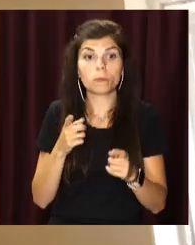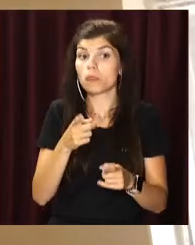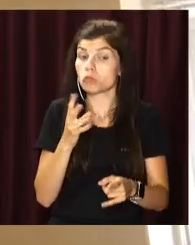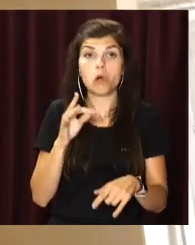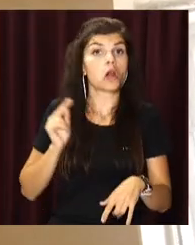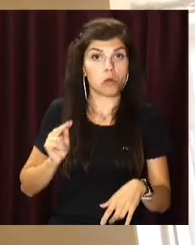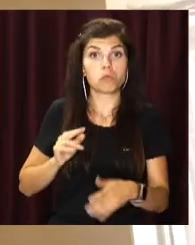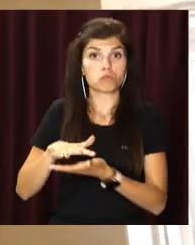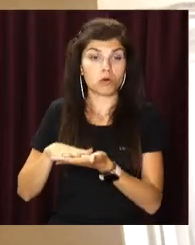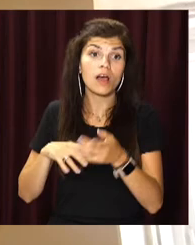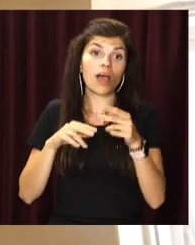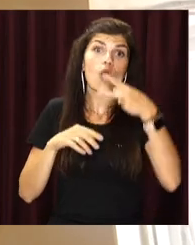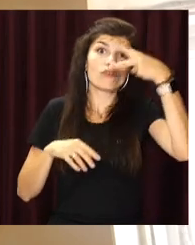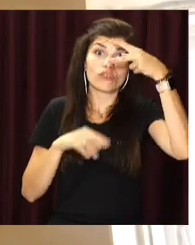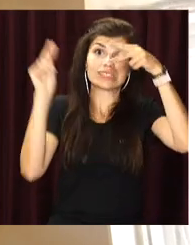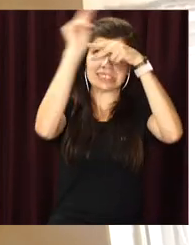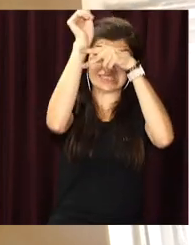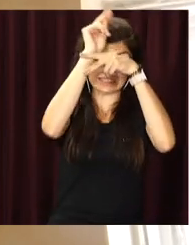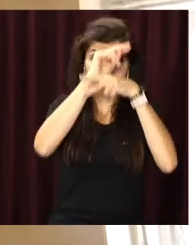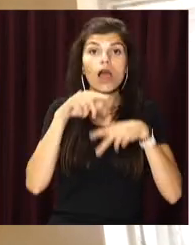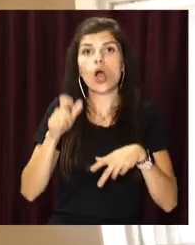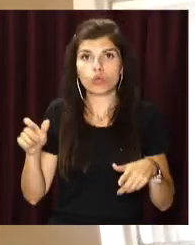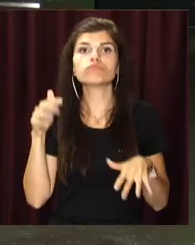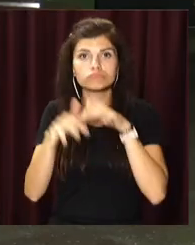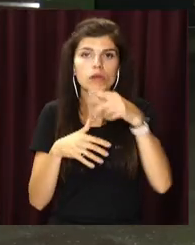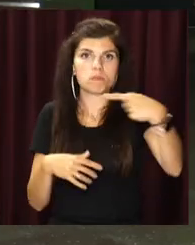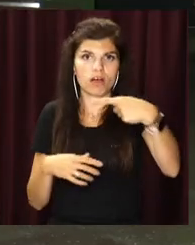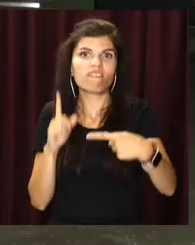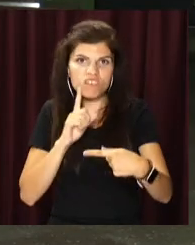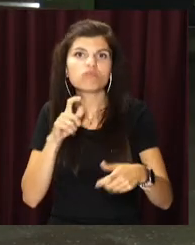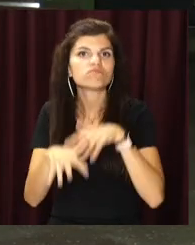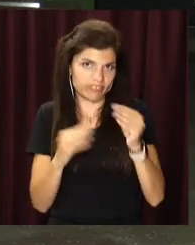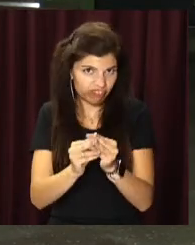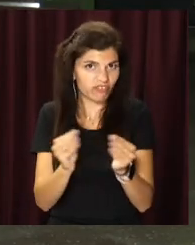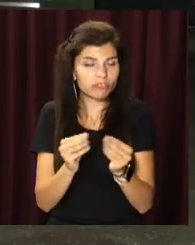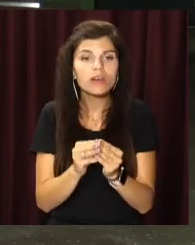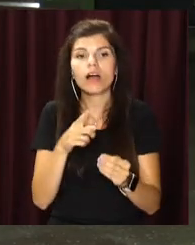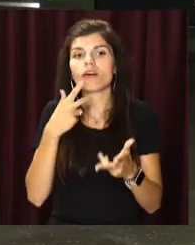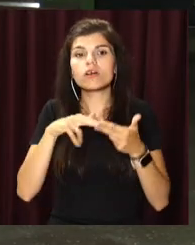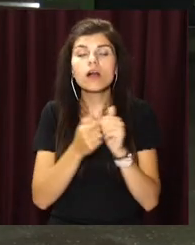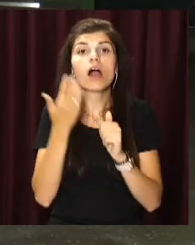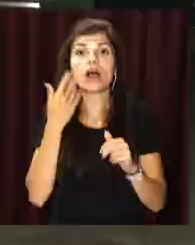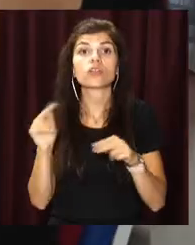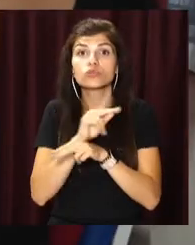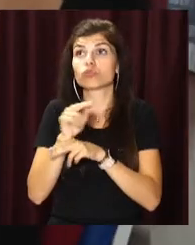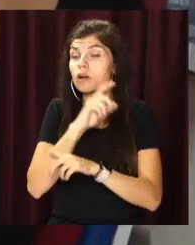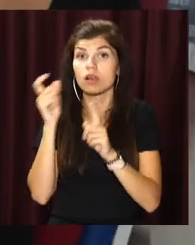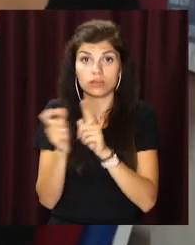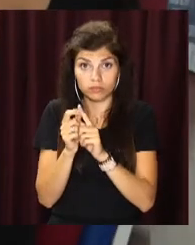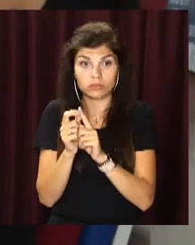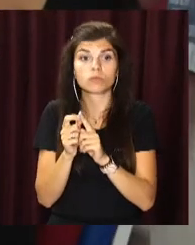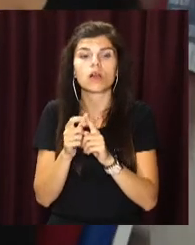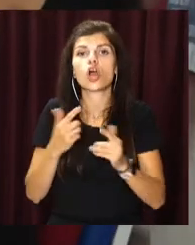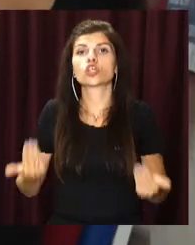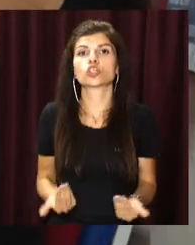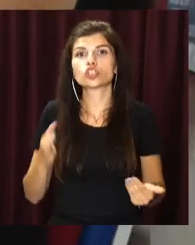лікарів. Поки роблять другий поверх, вони приймають пацієнтів на першому. У міськраді Кам'янського кажуть, коли будівельники завершать реконструкцію,